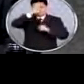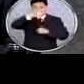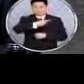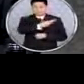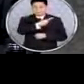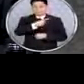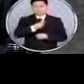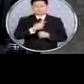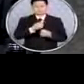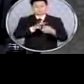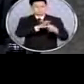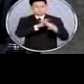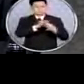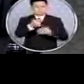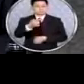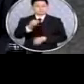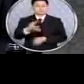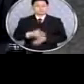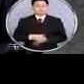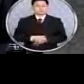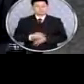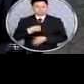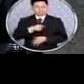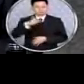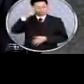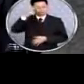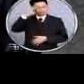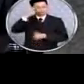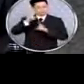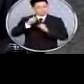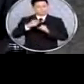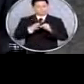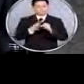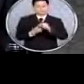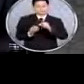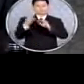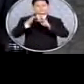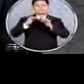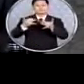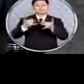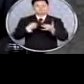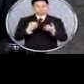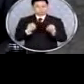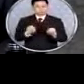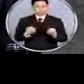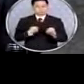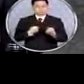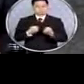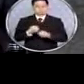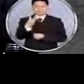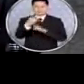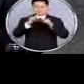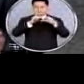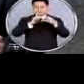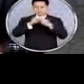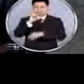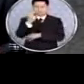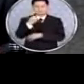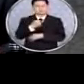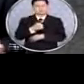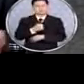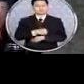么深的渊源，那就是我坚持我们中华民国存在的基本道理，三民主义的基本